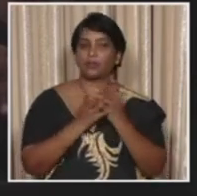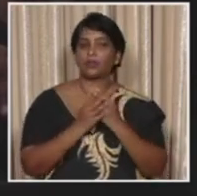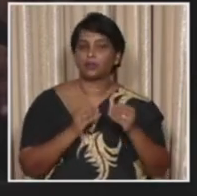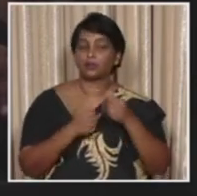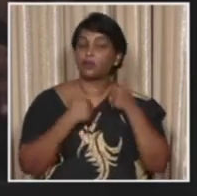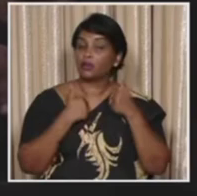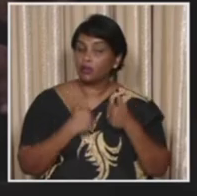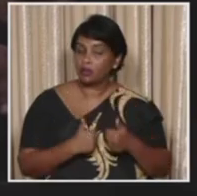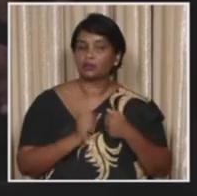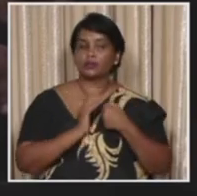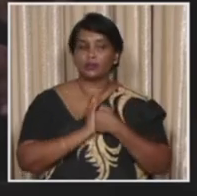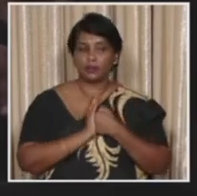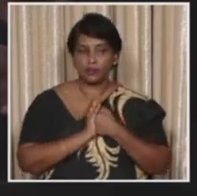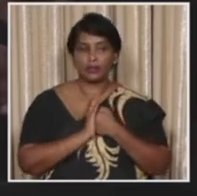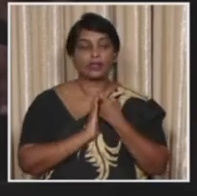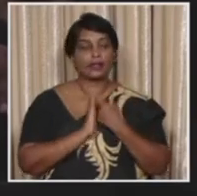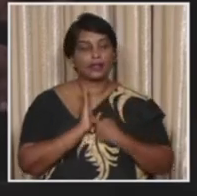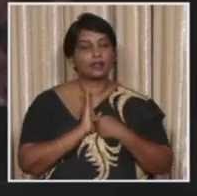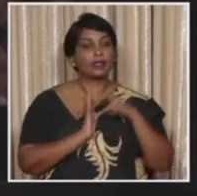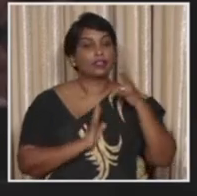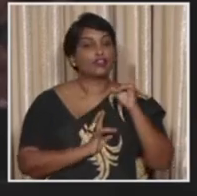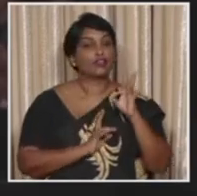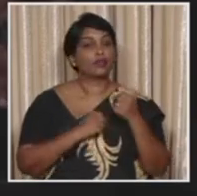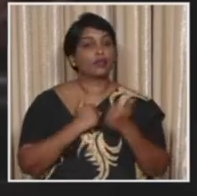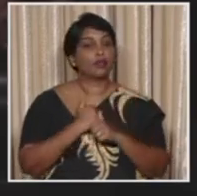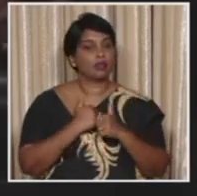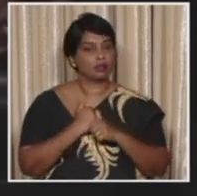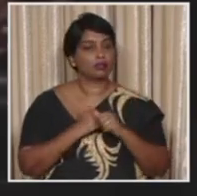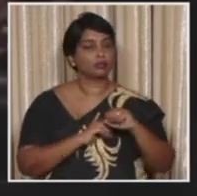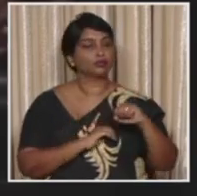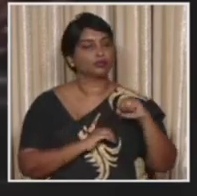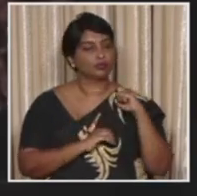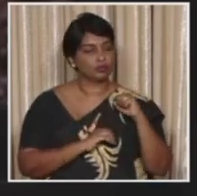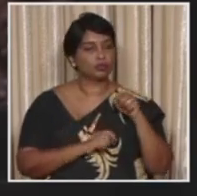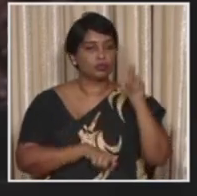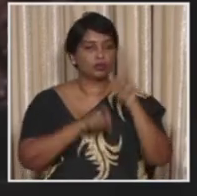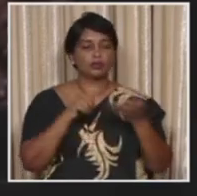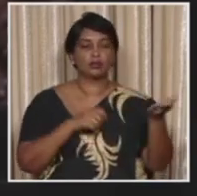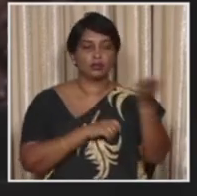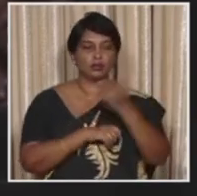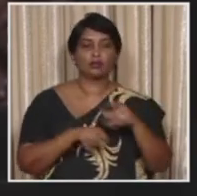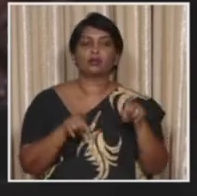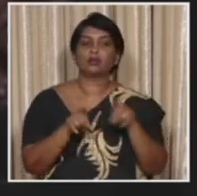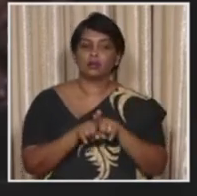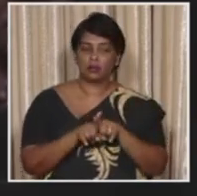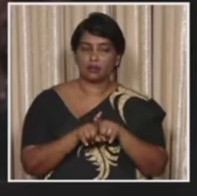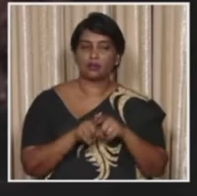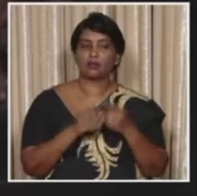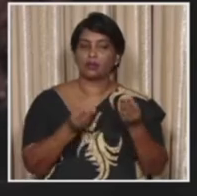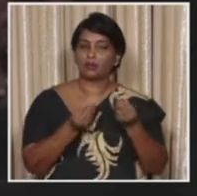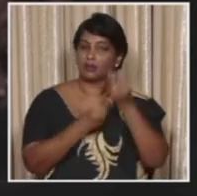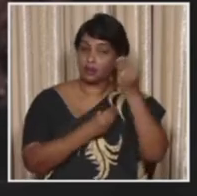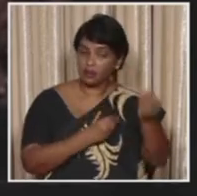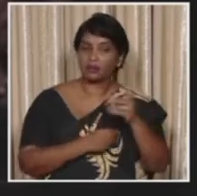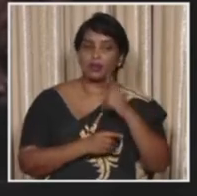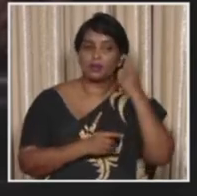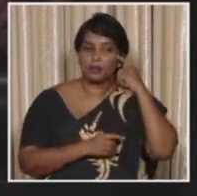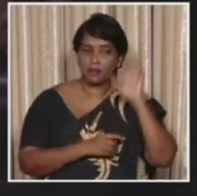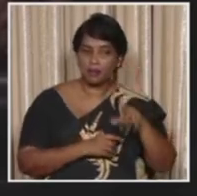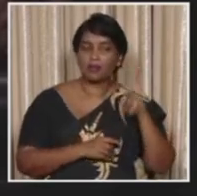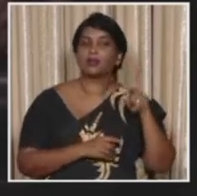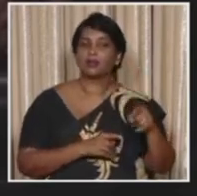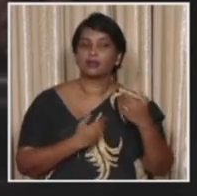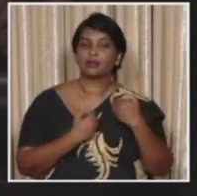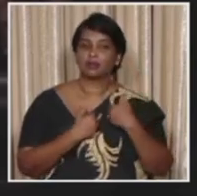යහපත් ගුණවත් නීතිගරුක 225ක් හදන්න පුළුවන් හයිය ඔබේ නිලධාරීතුමියලත් ඔබටත් ලැබෙන්නේ කියන බලාපොරොත්තුවේ නිසා